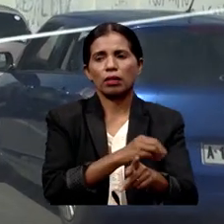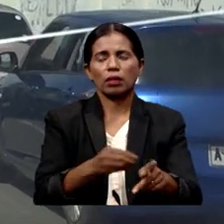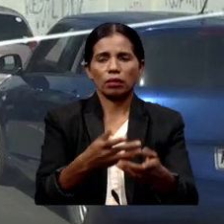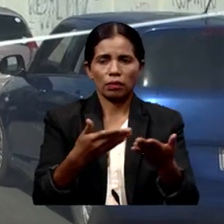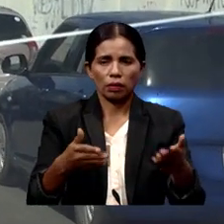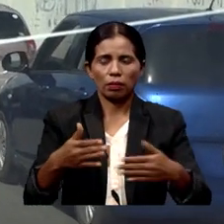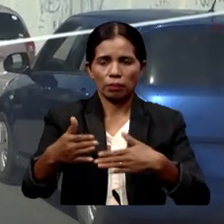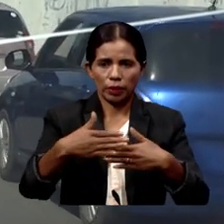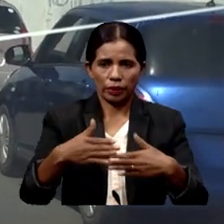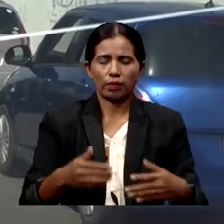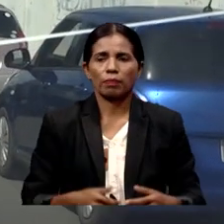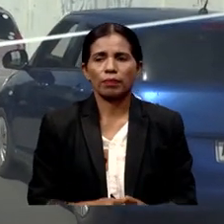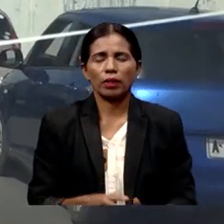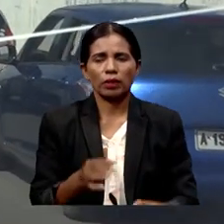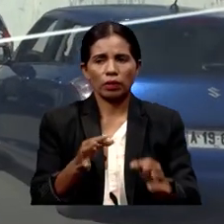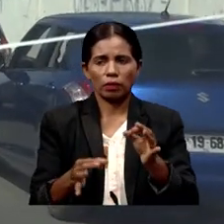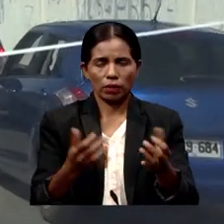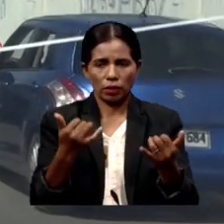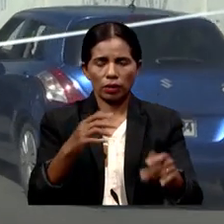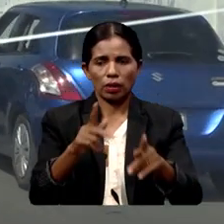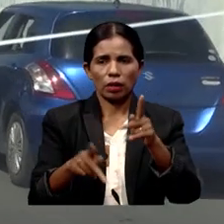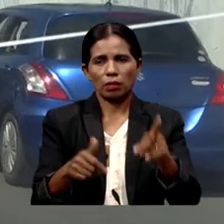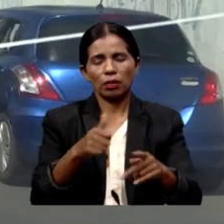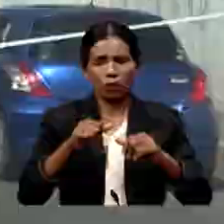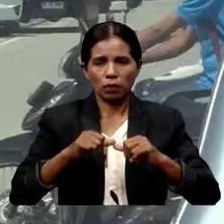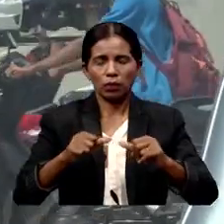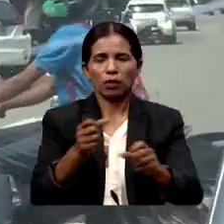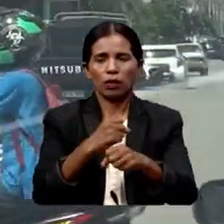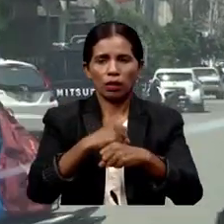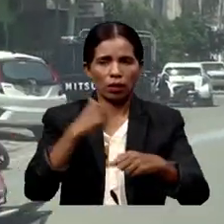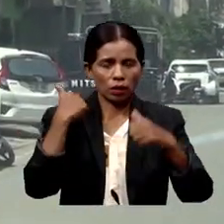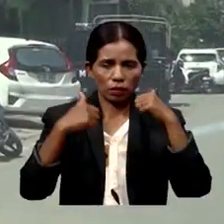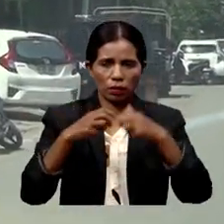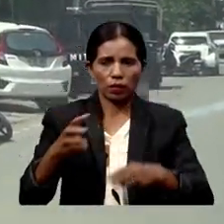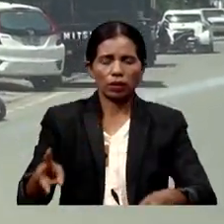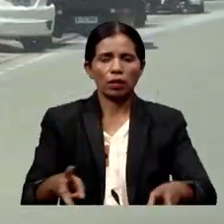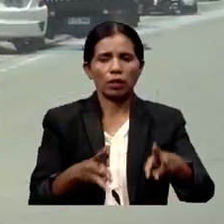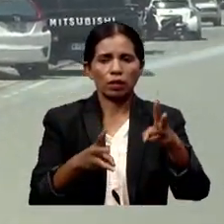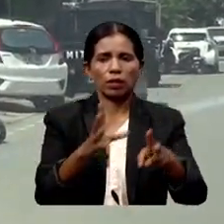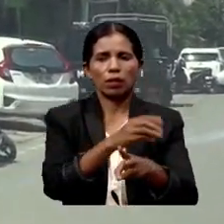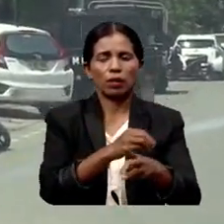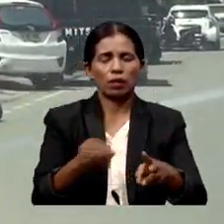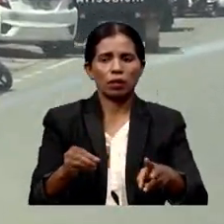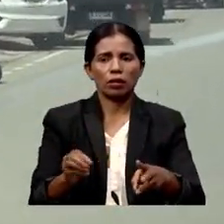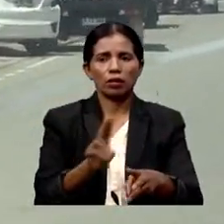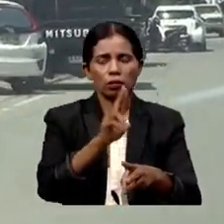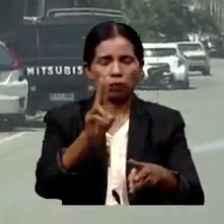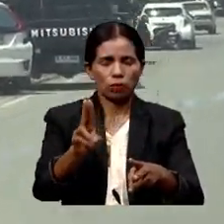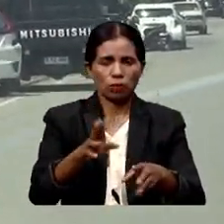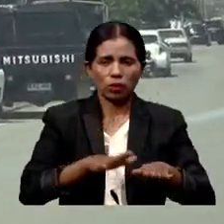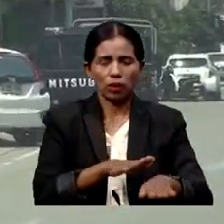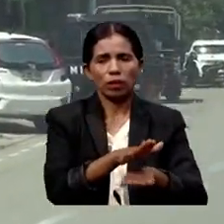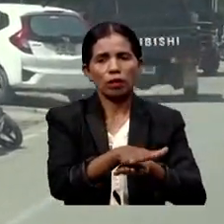ne bebesik malu. Maske nune iha komunidade balung continua halau atividade iha dalam protokolo no balung okupa trotoar ho di